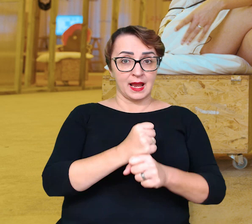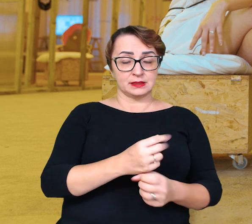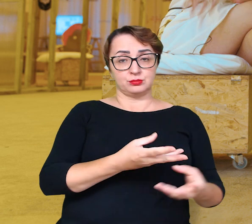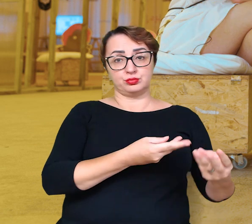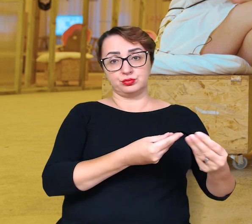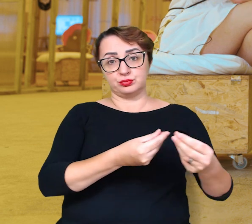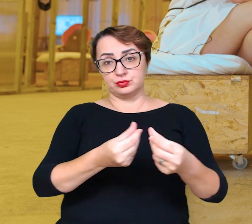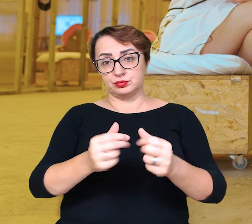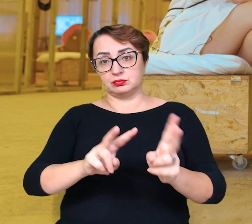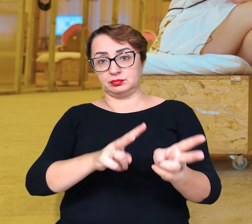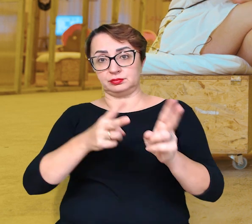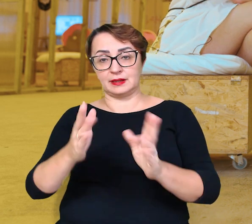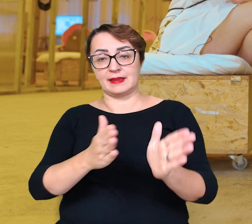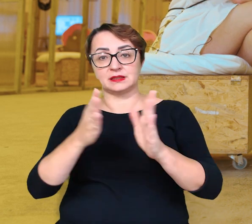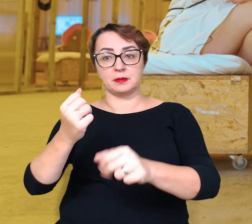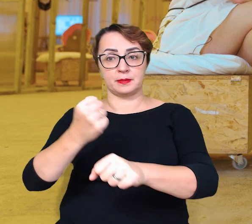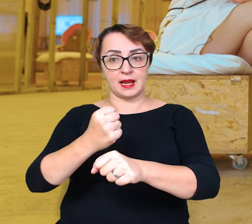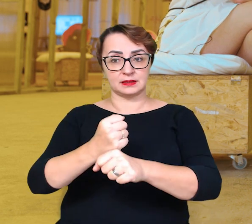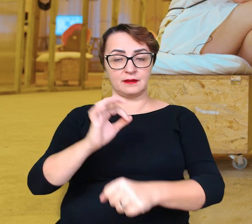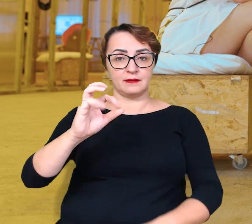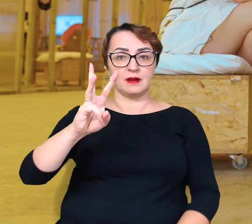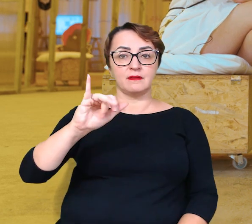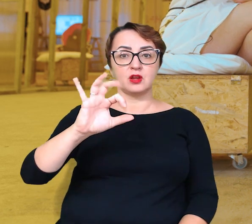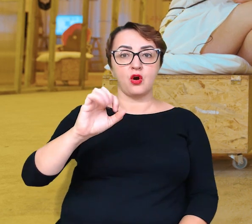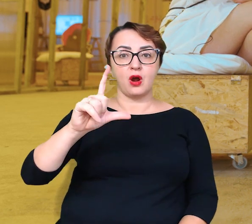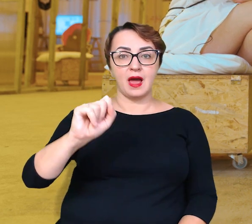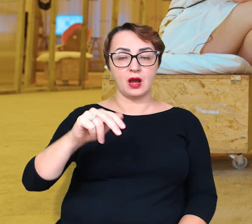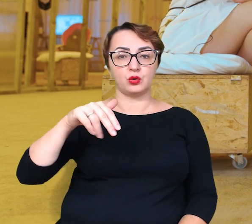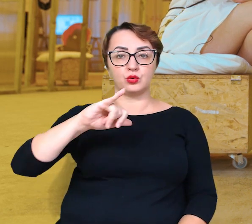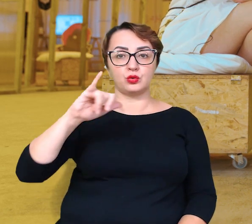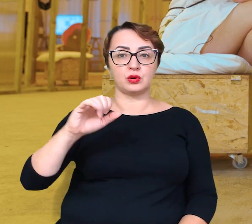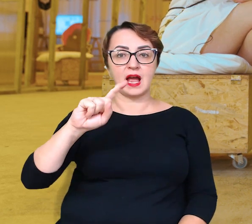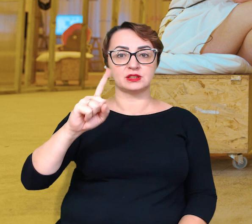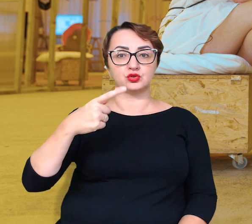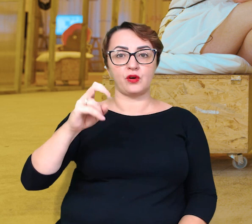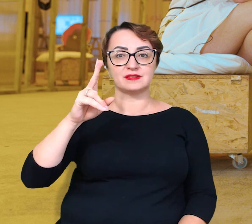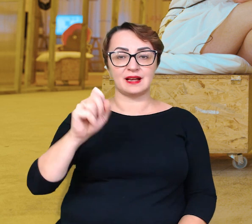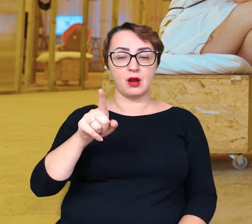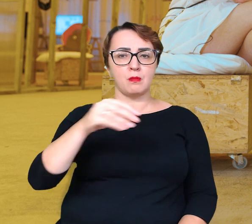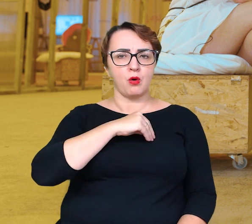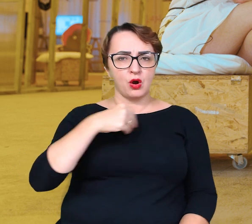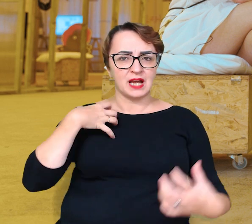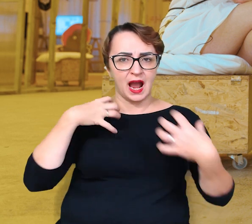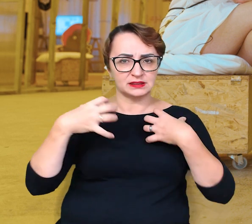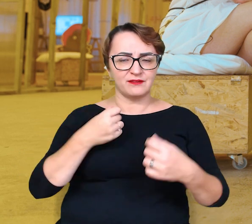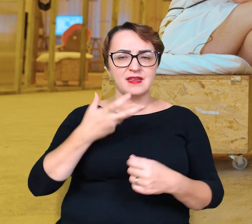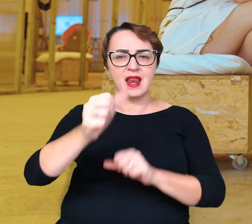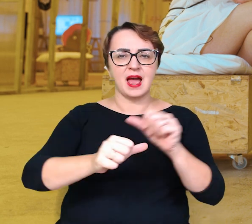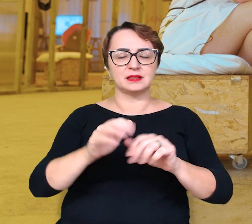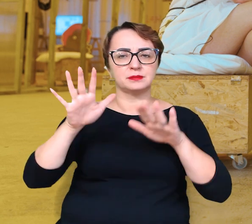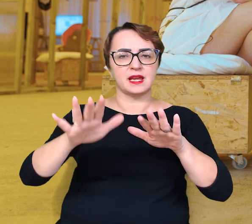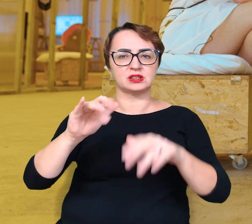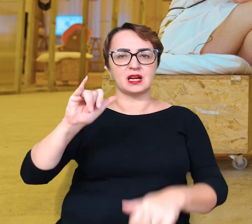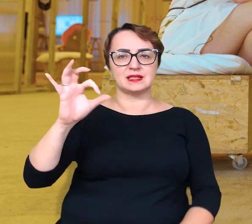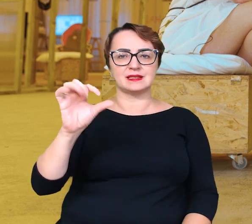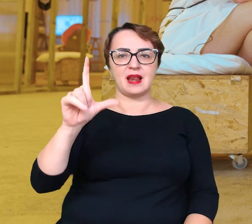do kolejnej pracy Wioli Ujazdowskiej, polskiej artystki mieszkającej z kolei od wielu, wielu lat na Islandii.